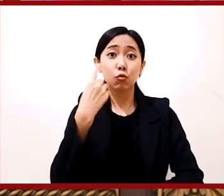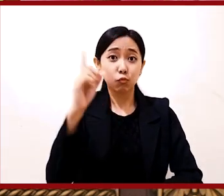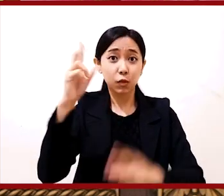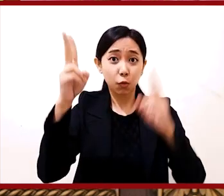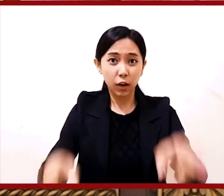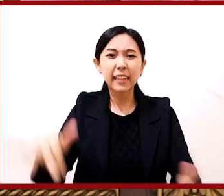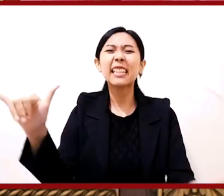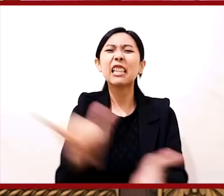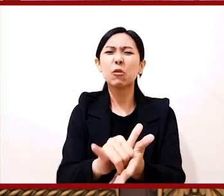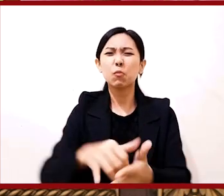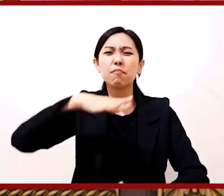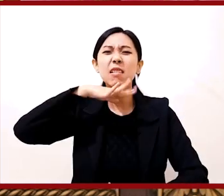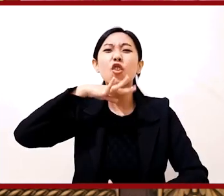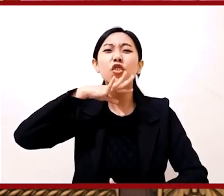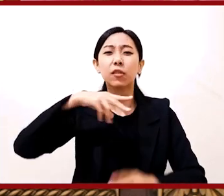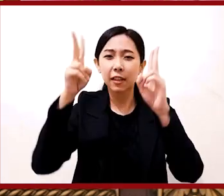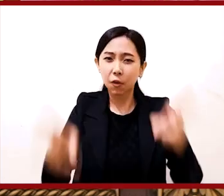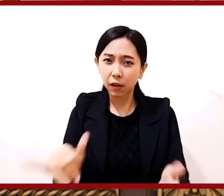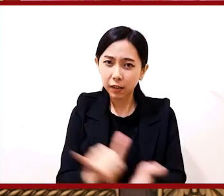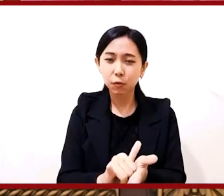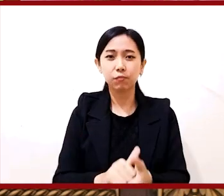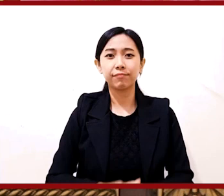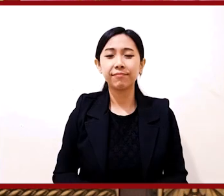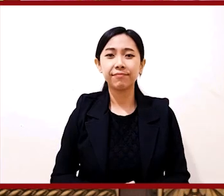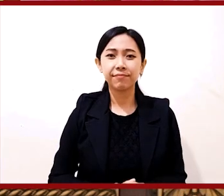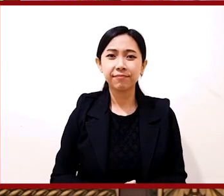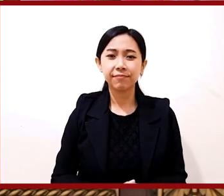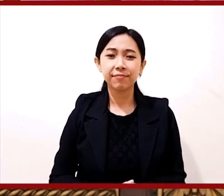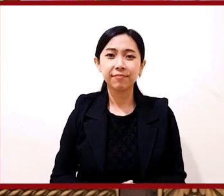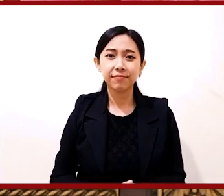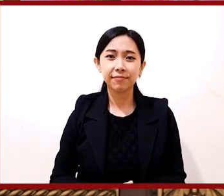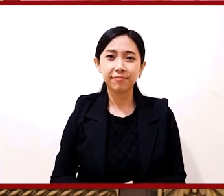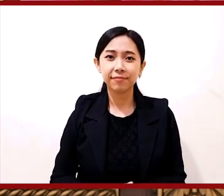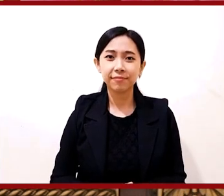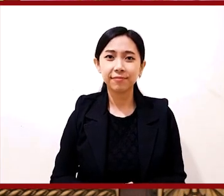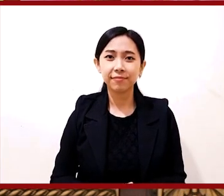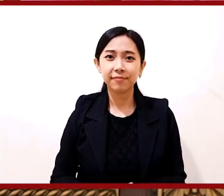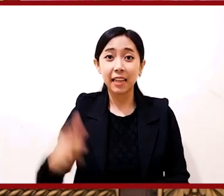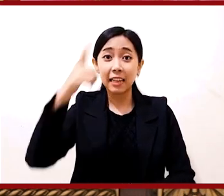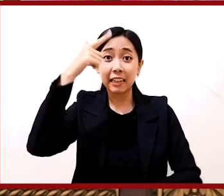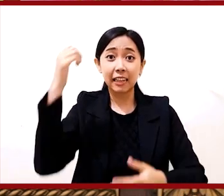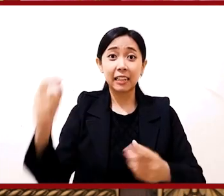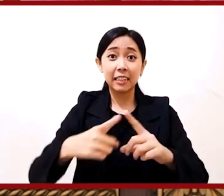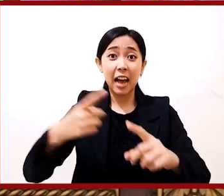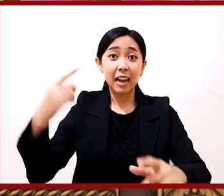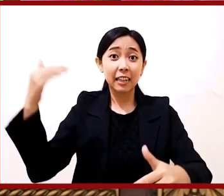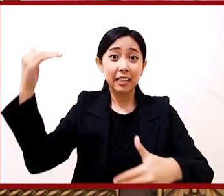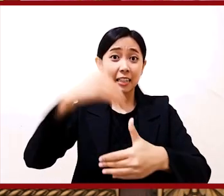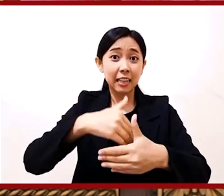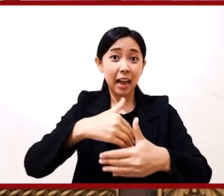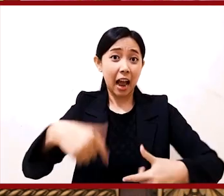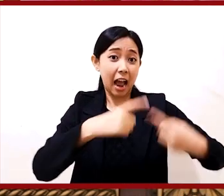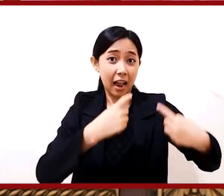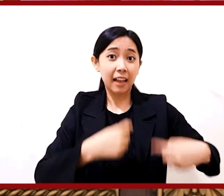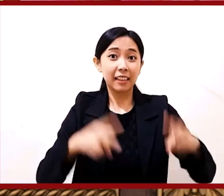seseorang itulah yang menajiskannya." Ayat 21 sampai dengan 23. Sebab dari dalam,